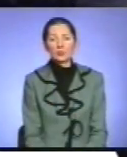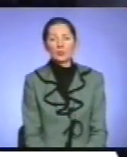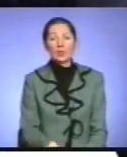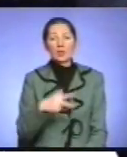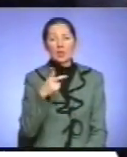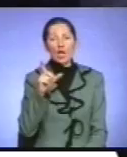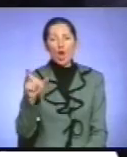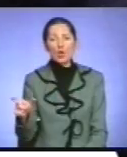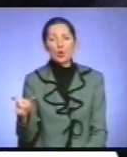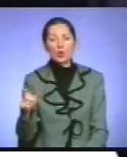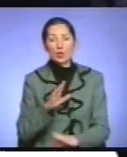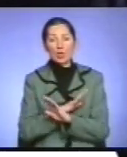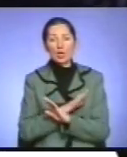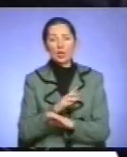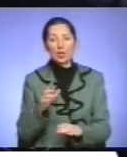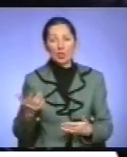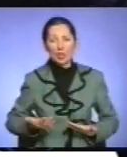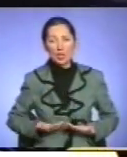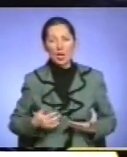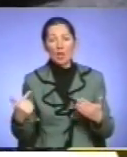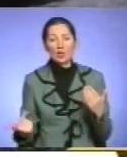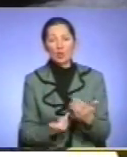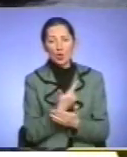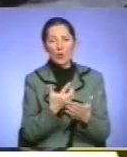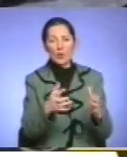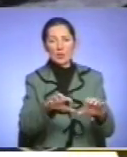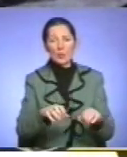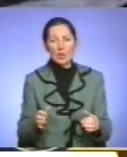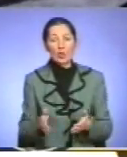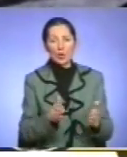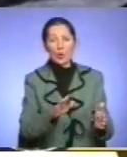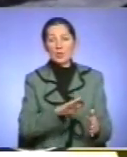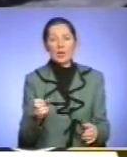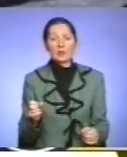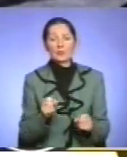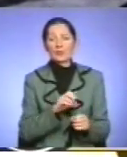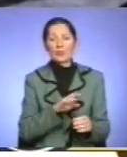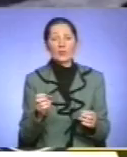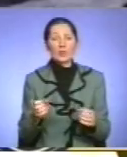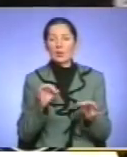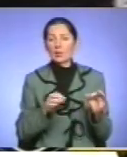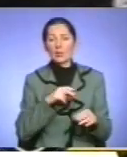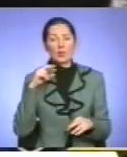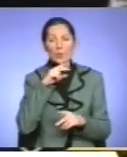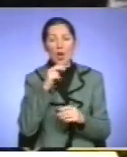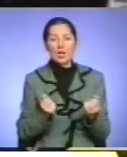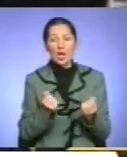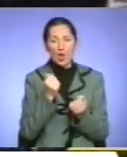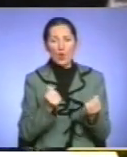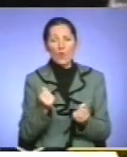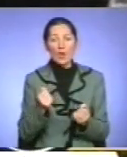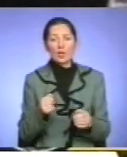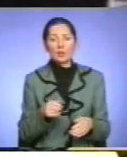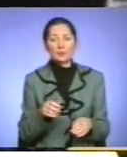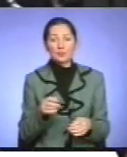Три людських життя знову забрала дорога. За небезпечне керування транспортним засобом розплатився водій та двоє його пасажирів. Причини та